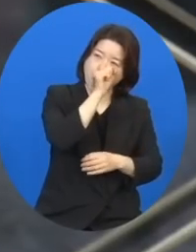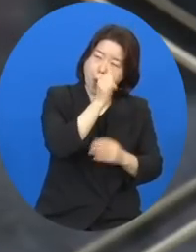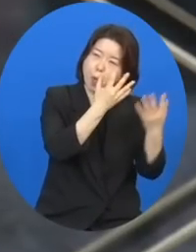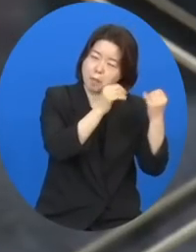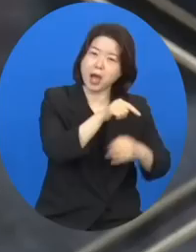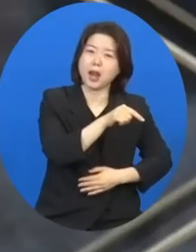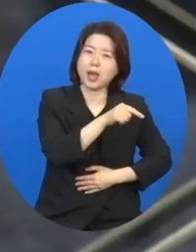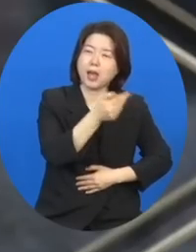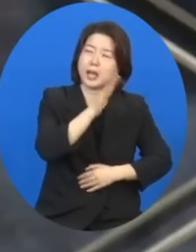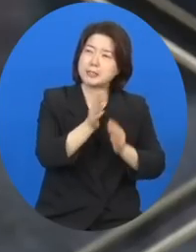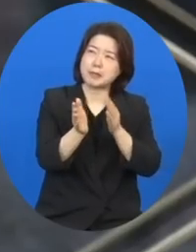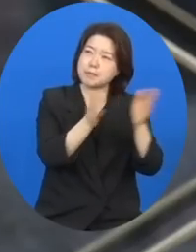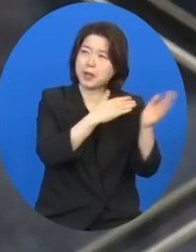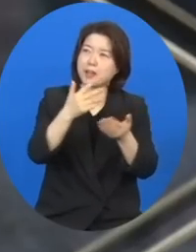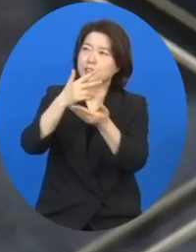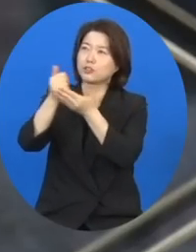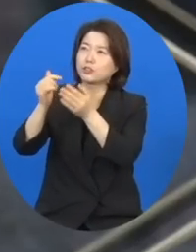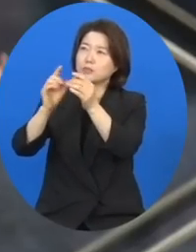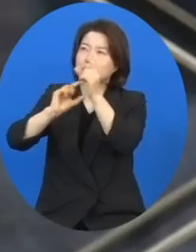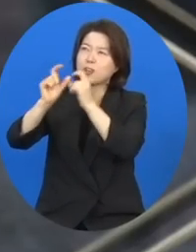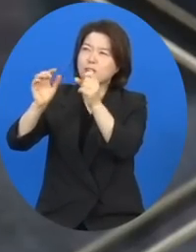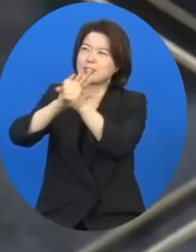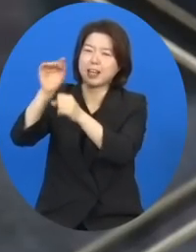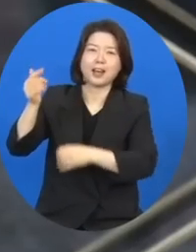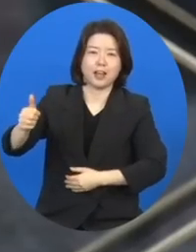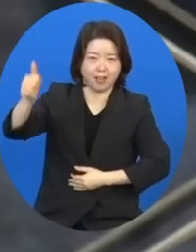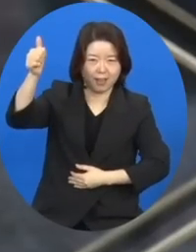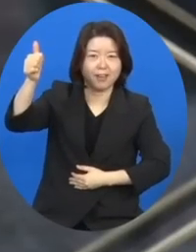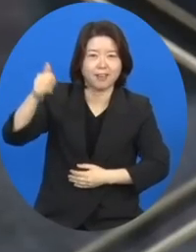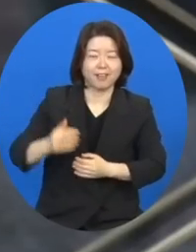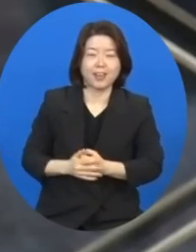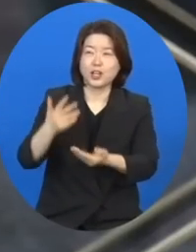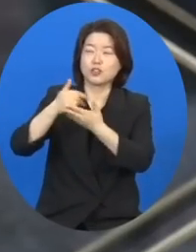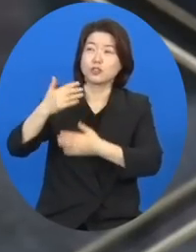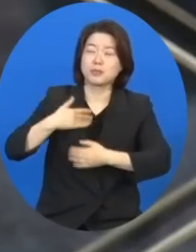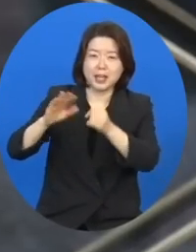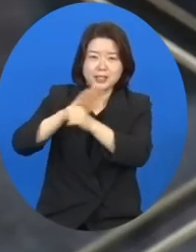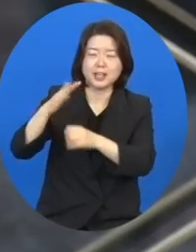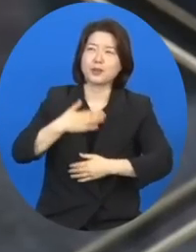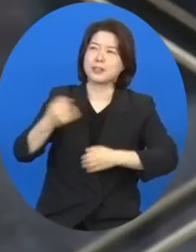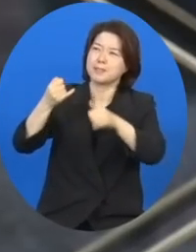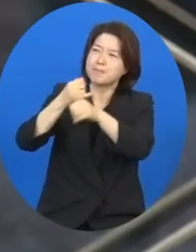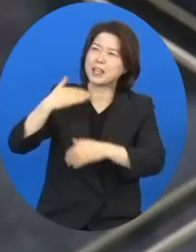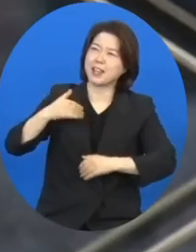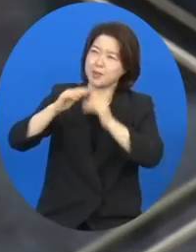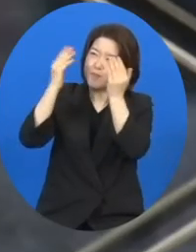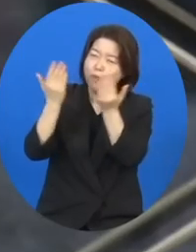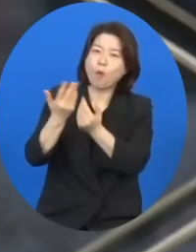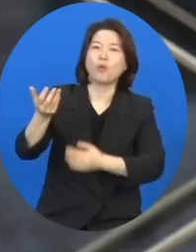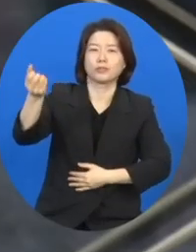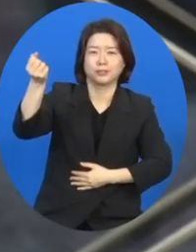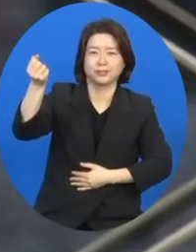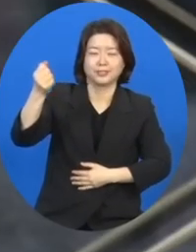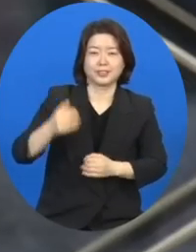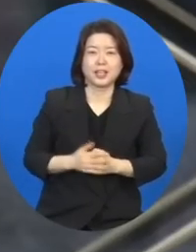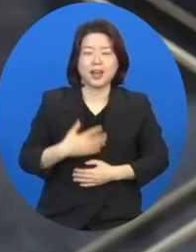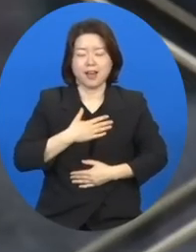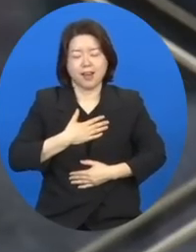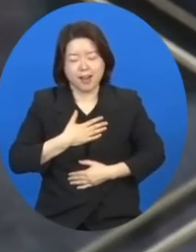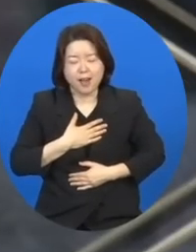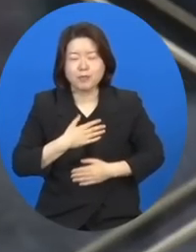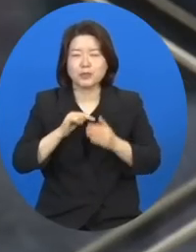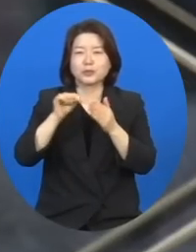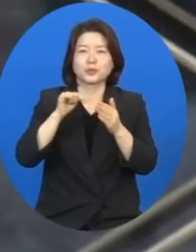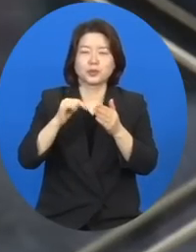이제는 주님보다 더 사랑할 수 있는 게 없어요. 주님이 나의 사랑이고 나의 연인이시고 나의 전부이시고 감성적으로도